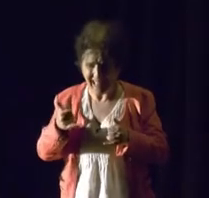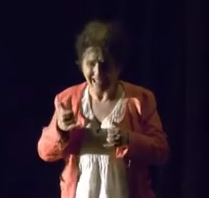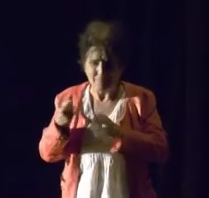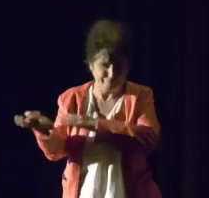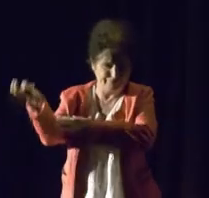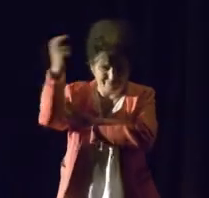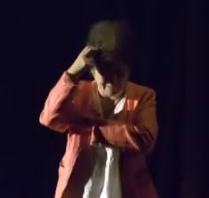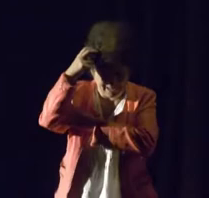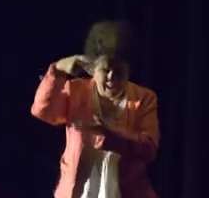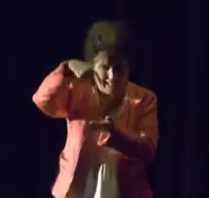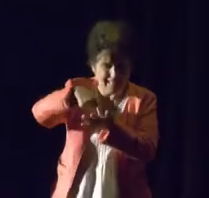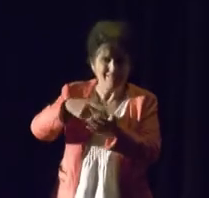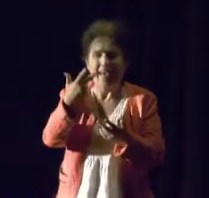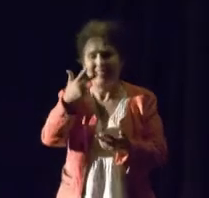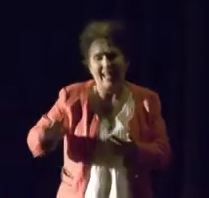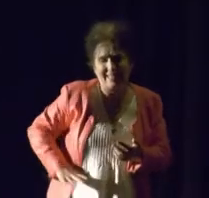се качат на глава